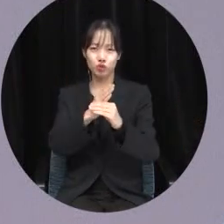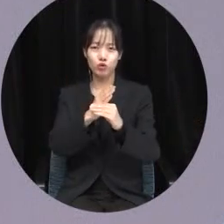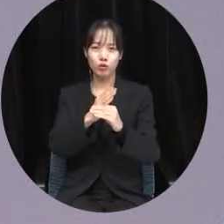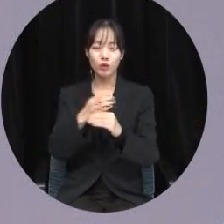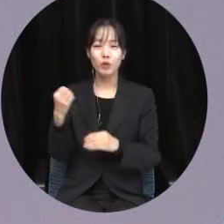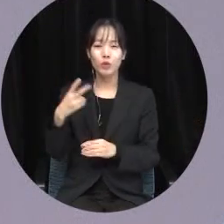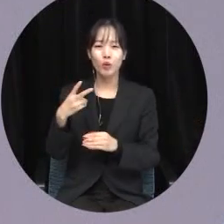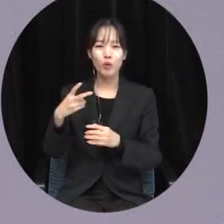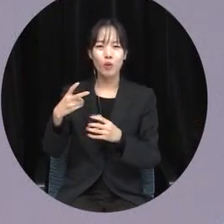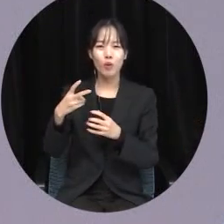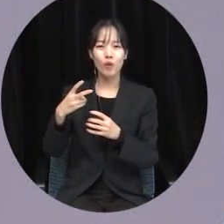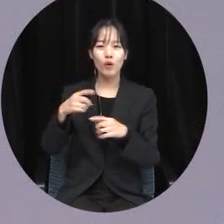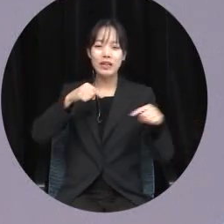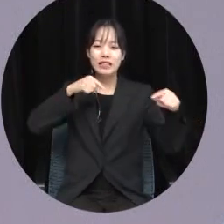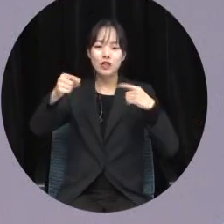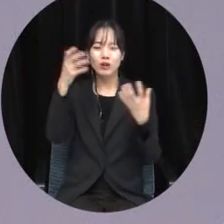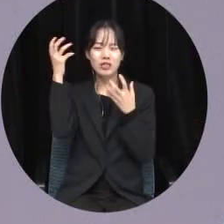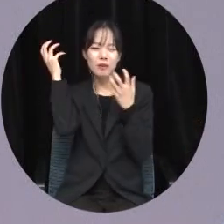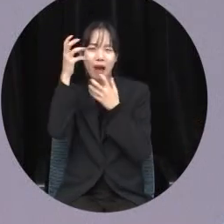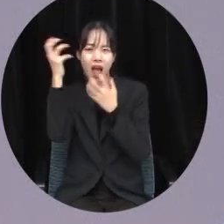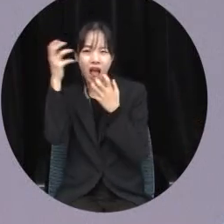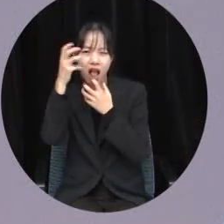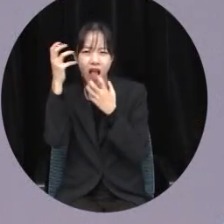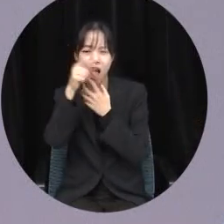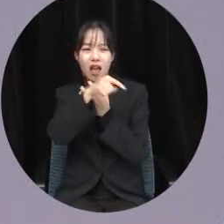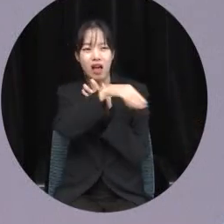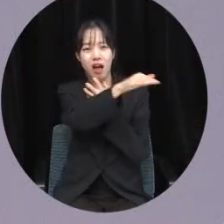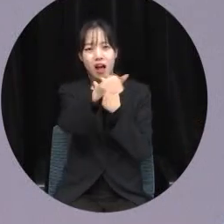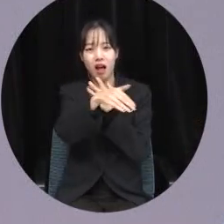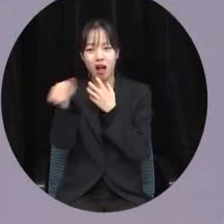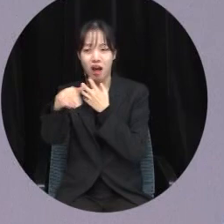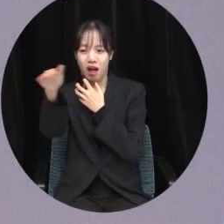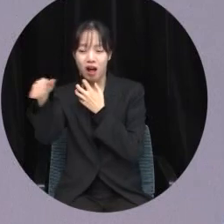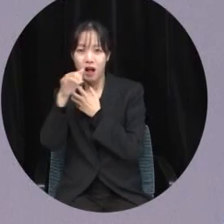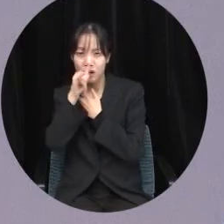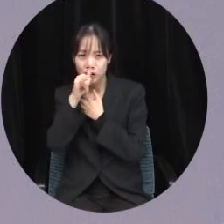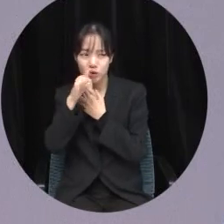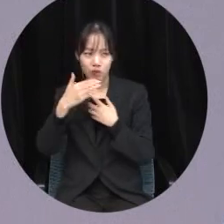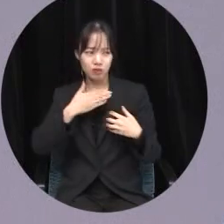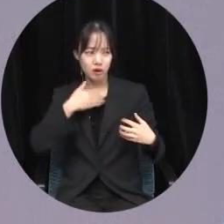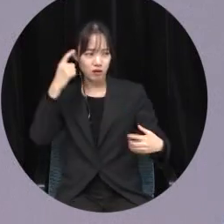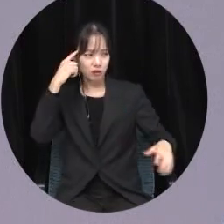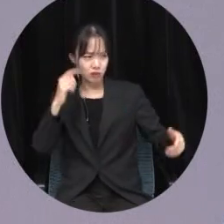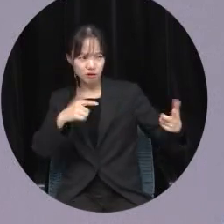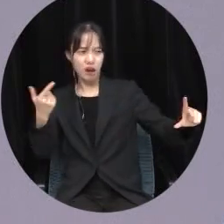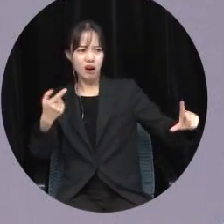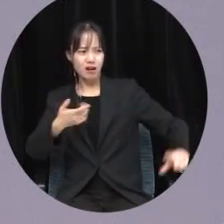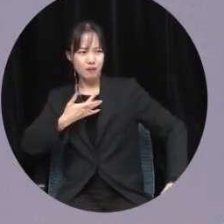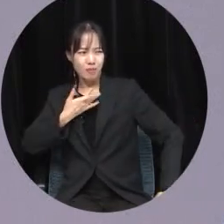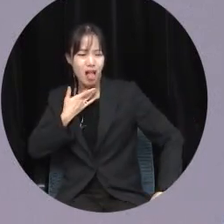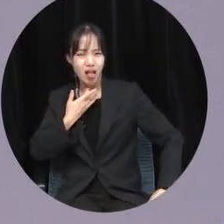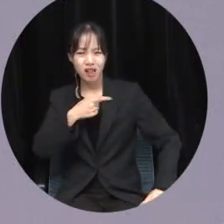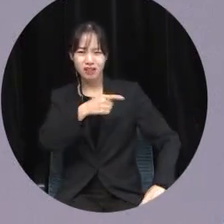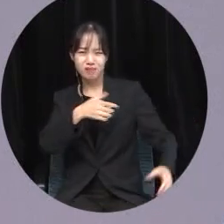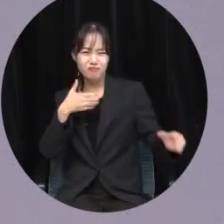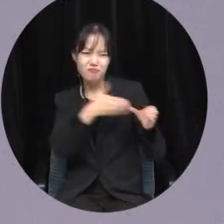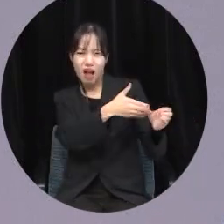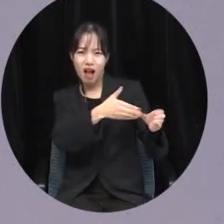의해서 자기 뜻과 맞지 않으면 무차별적인 공격도